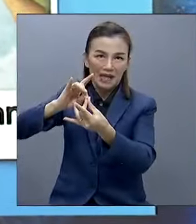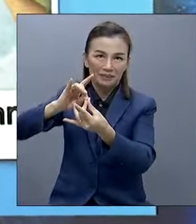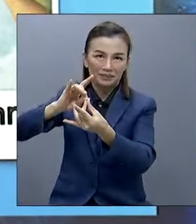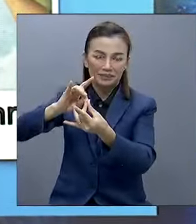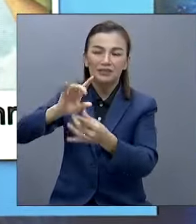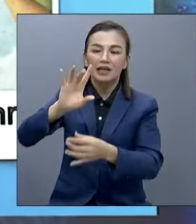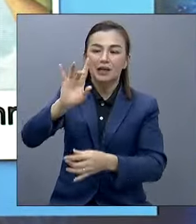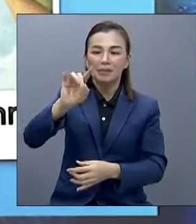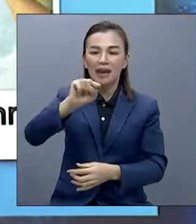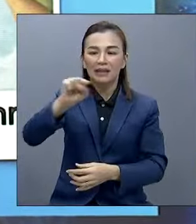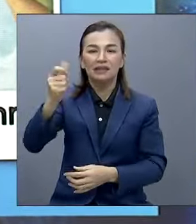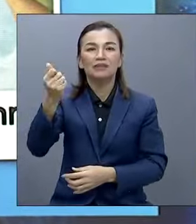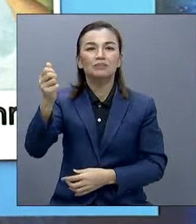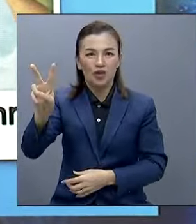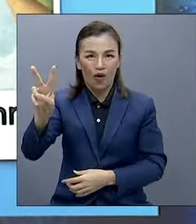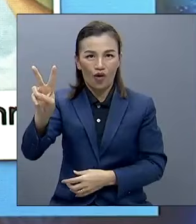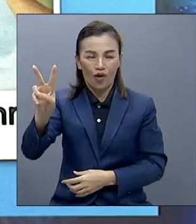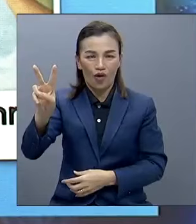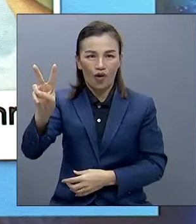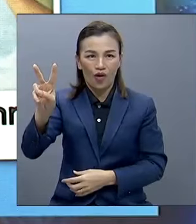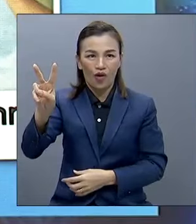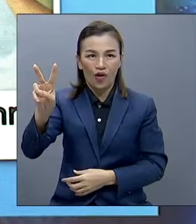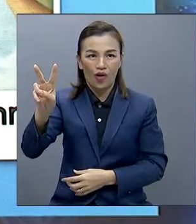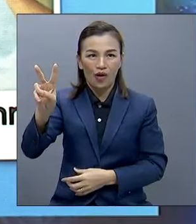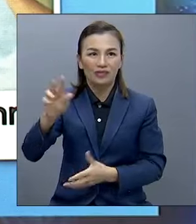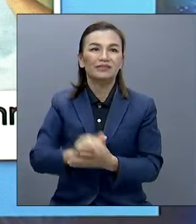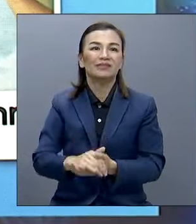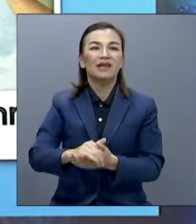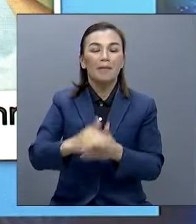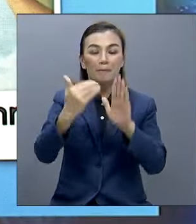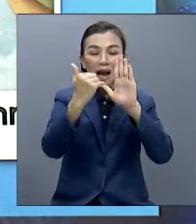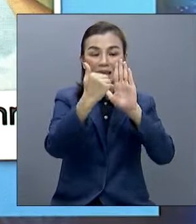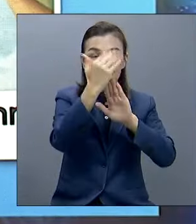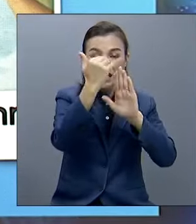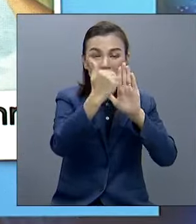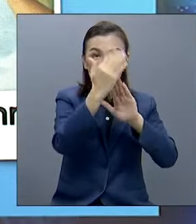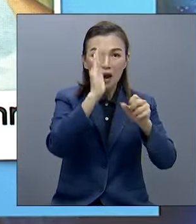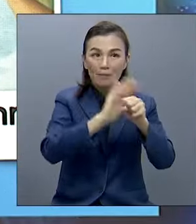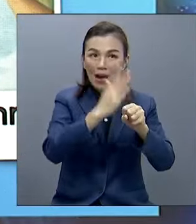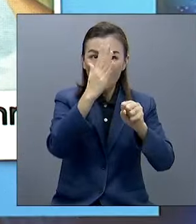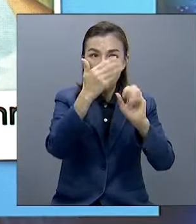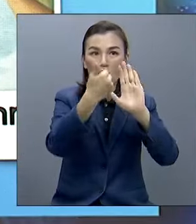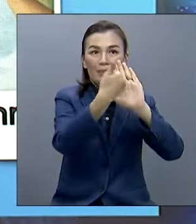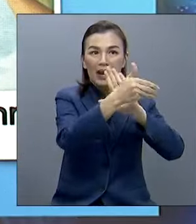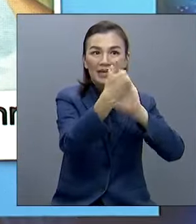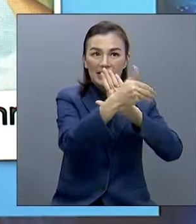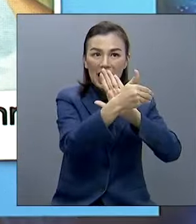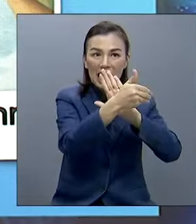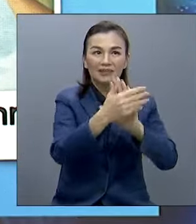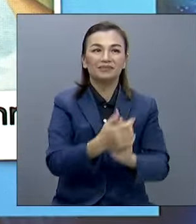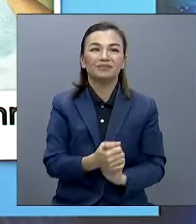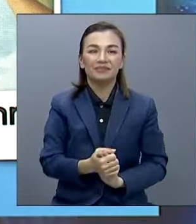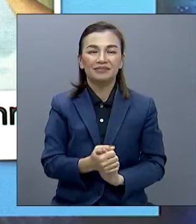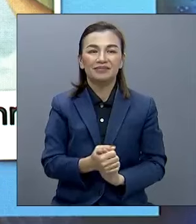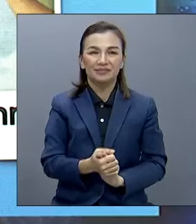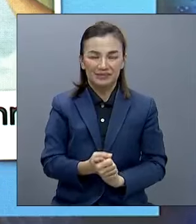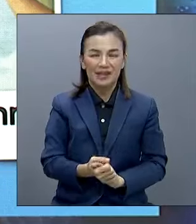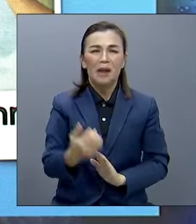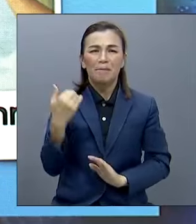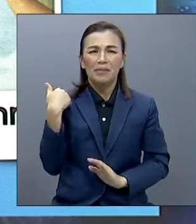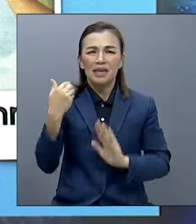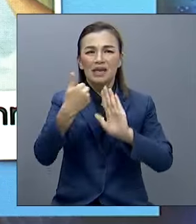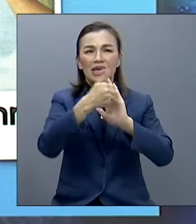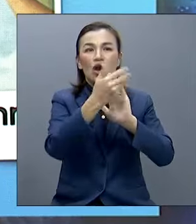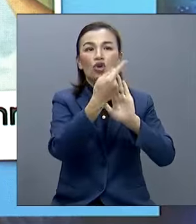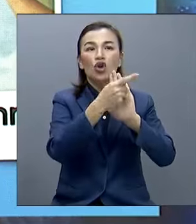วันที่ 8-12เมษายนไม่ใช่แค่ภาคเหนือคุณผู้ชมถัดไปที่ภาคอีสานครับครับสงกรานต์ดอกคุณเสียงแคนที่จังหวัด